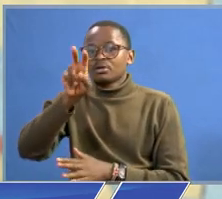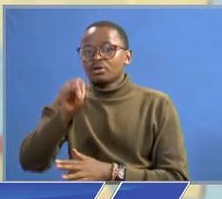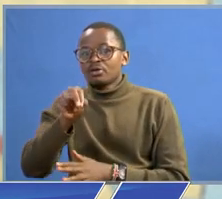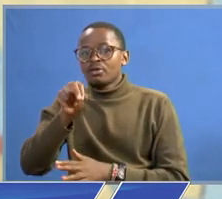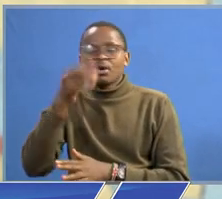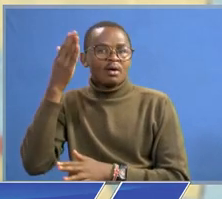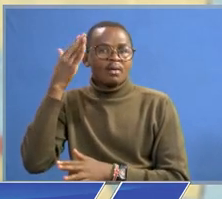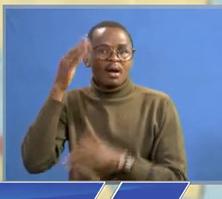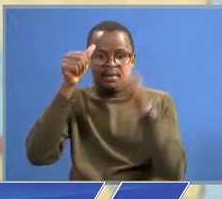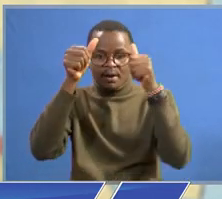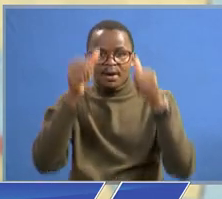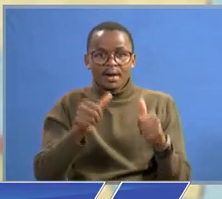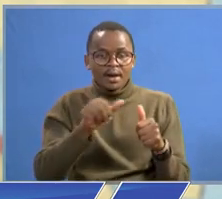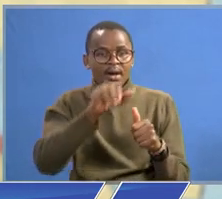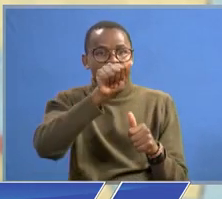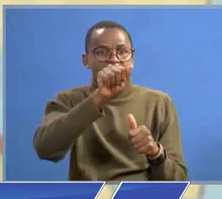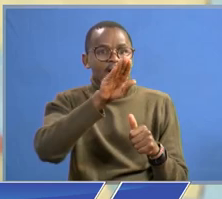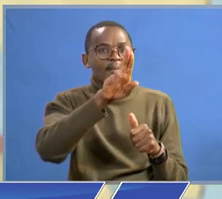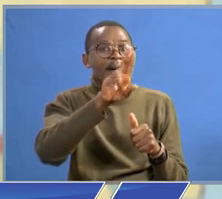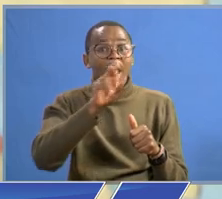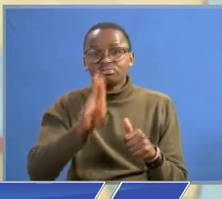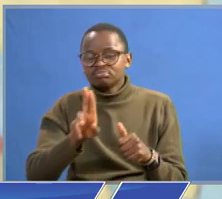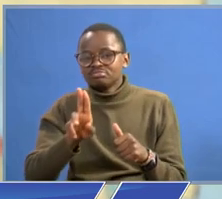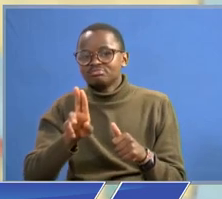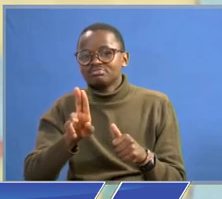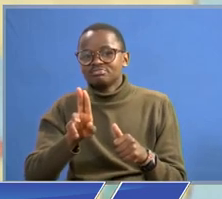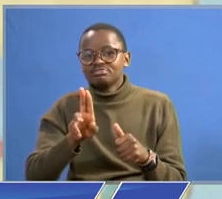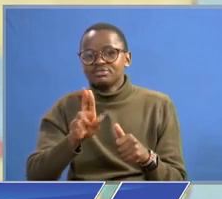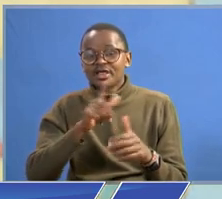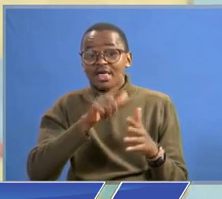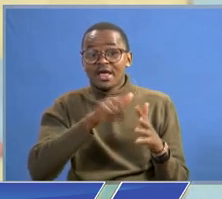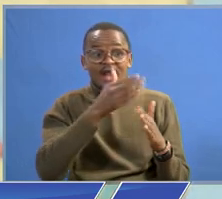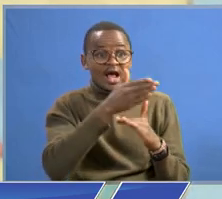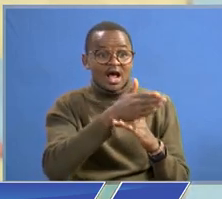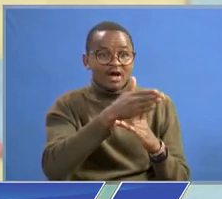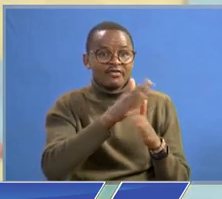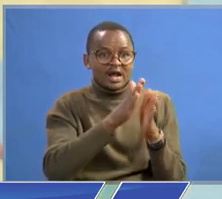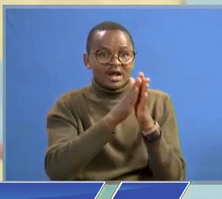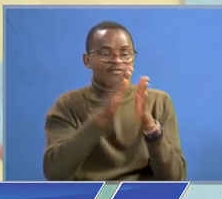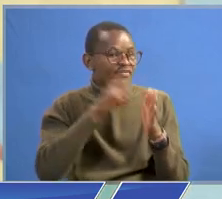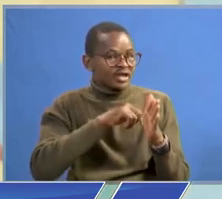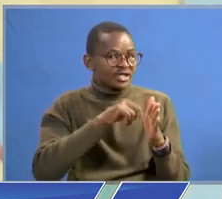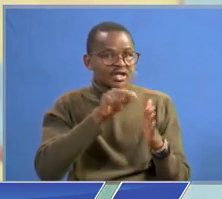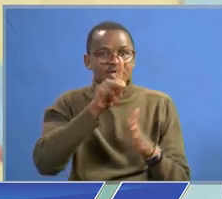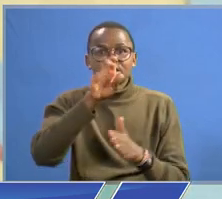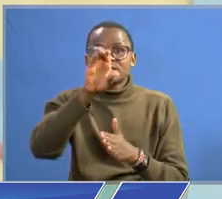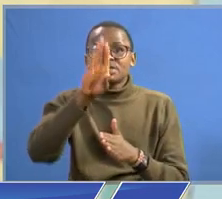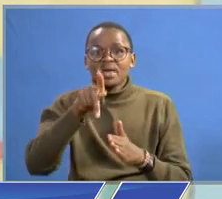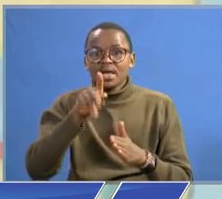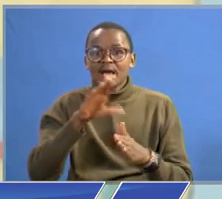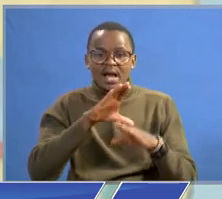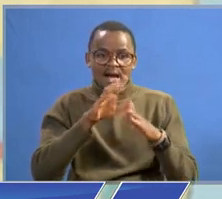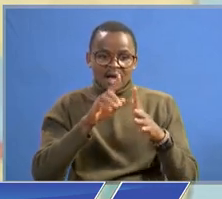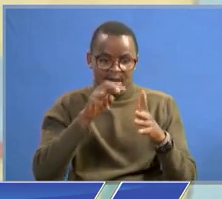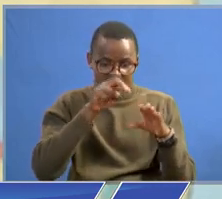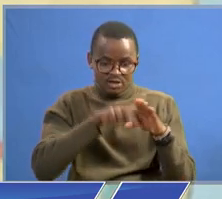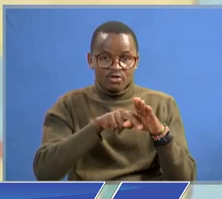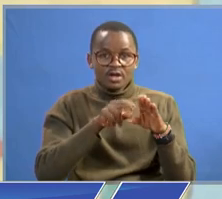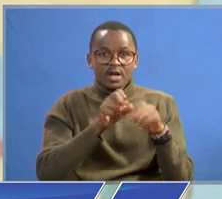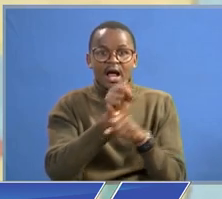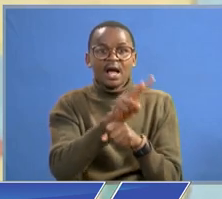za kitambo kama Babu, Superstar, Caesar. Then after clearing KCPE class 8, nika join high